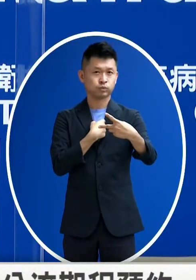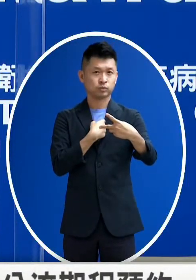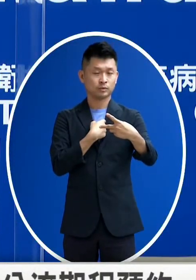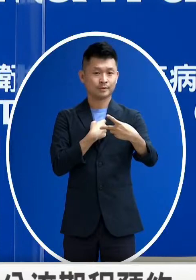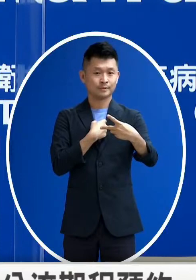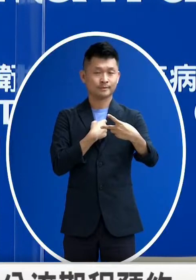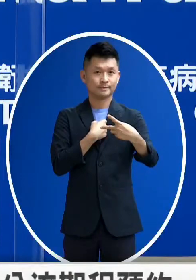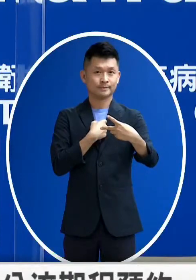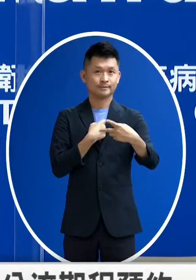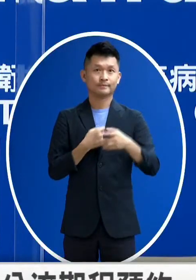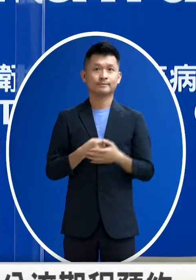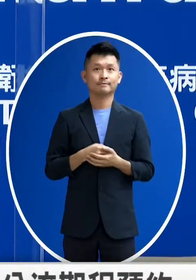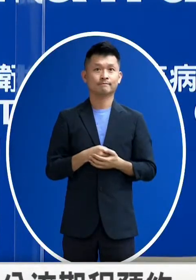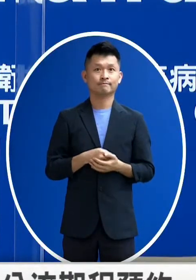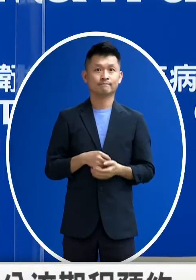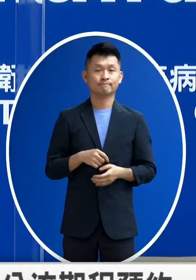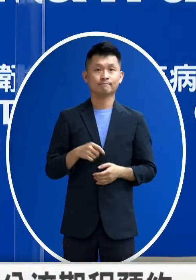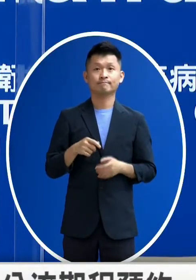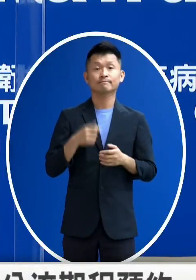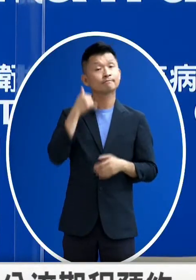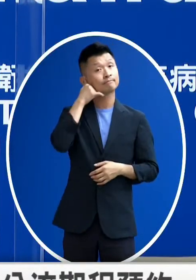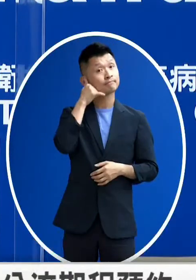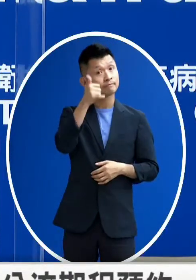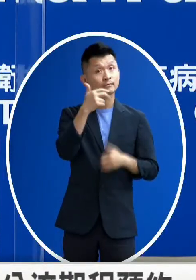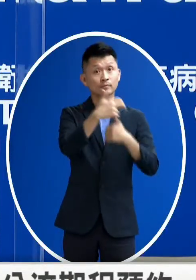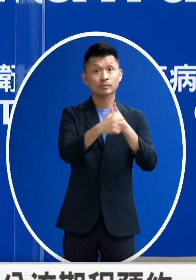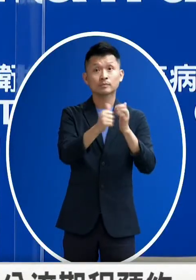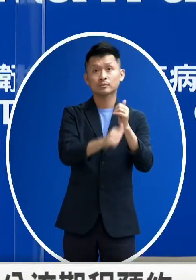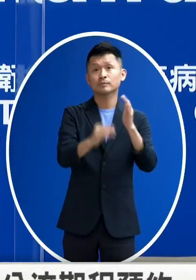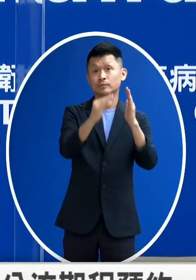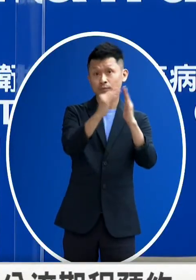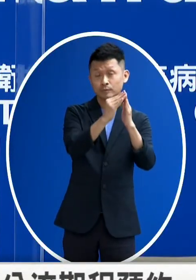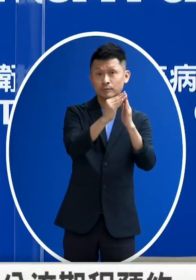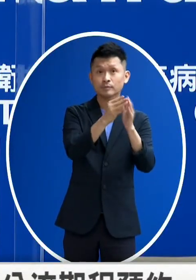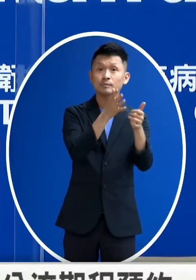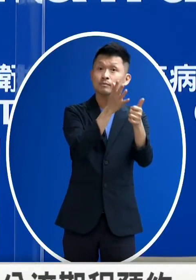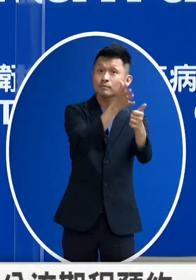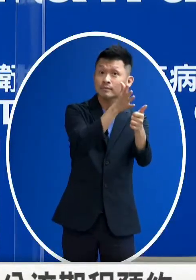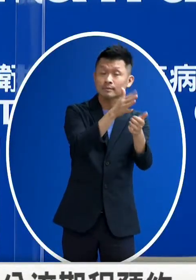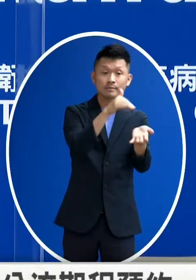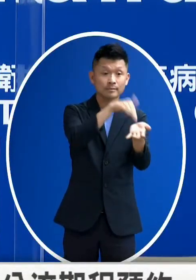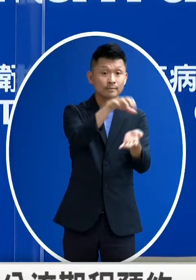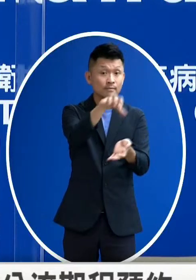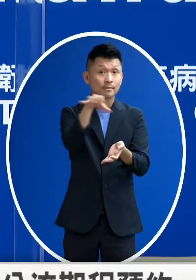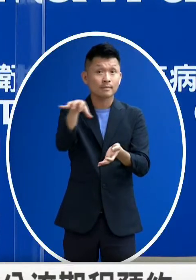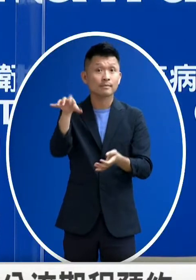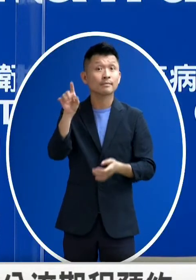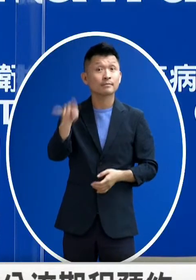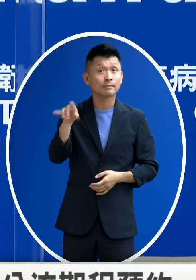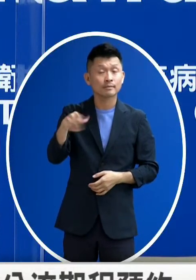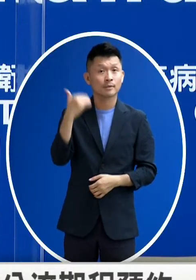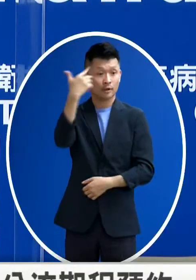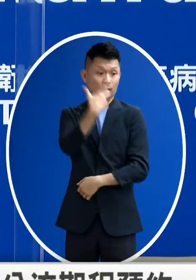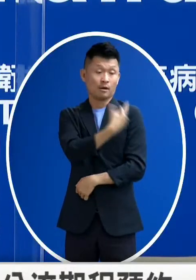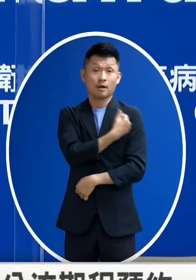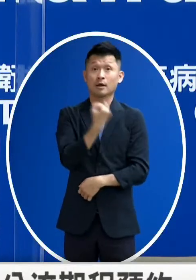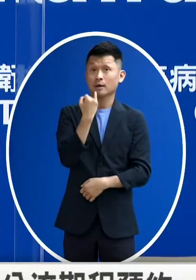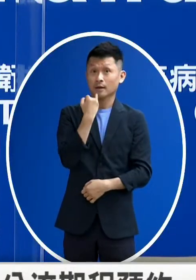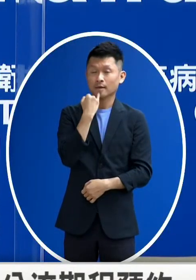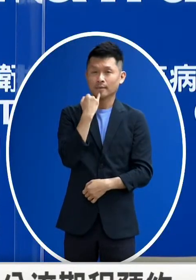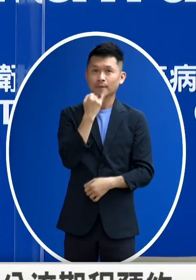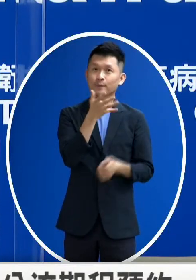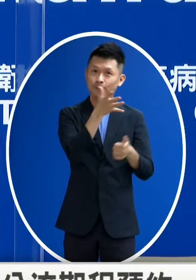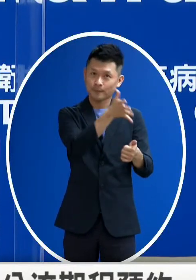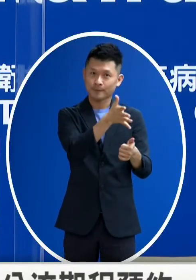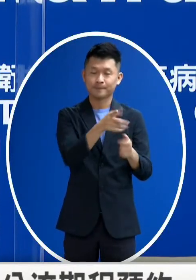可以就是静洽地方卫生局询问啊、哪些医疗院所有提供这个高端疫苗的一个接种。